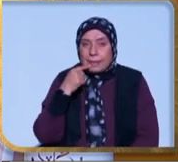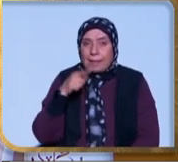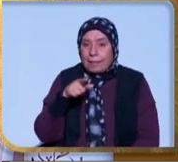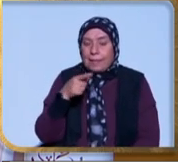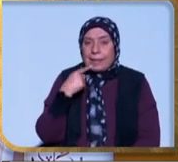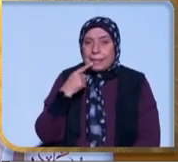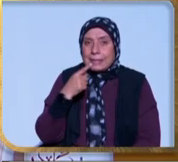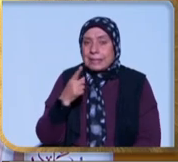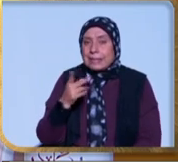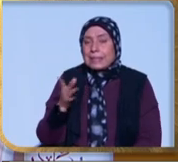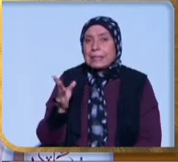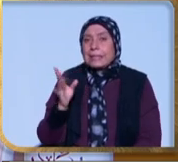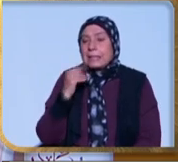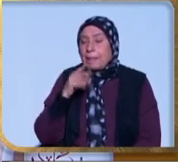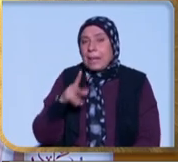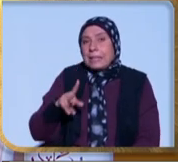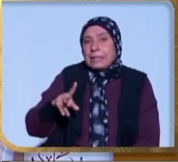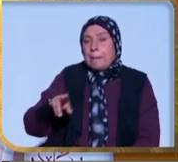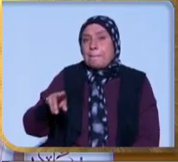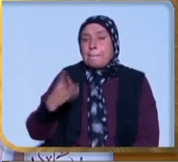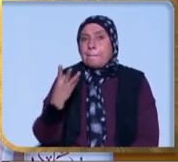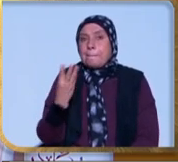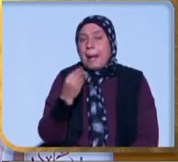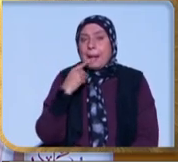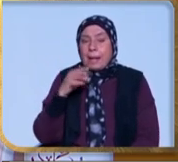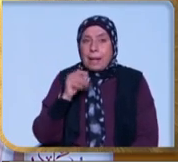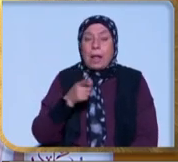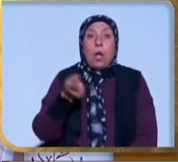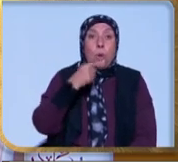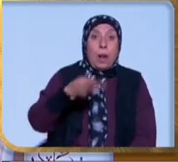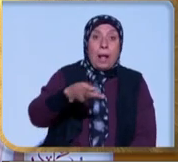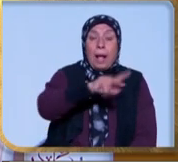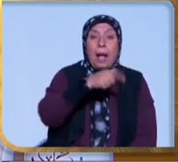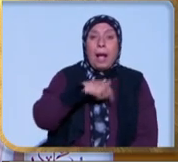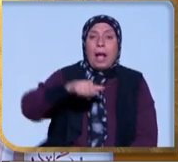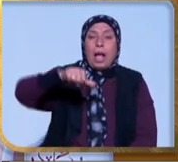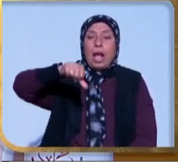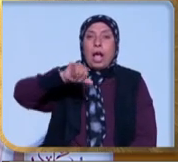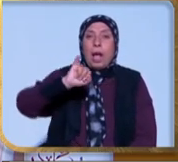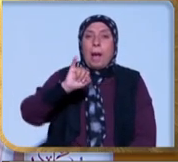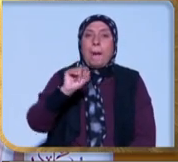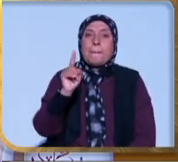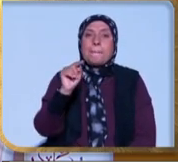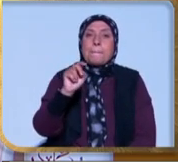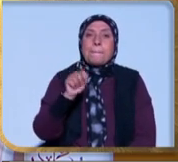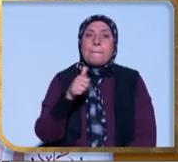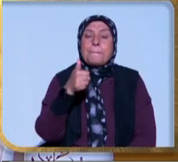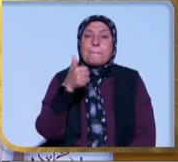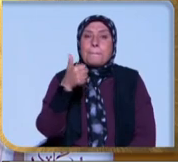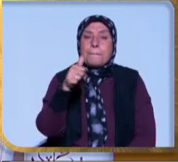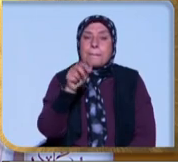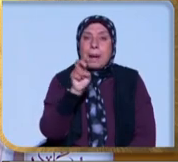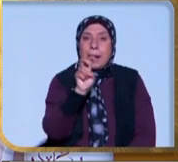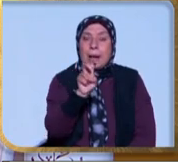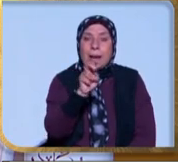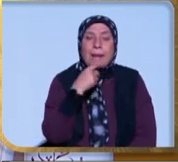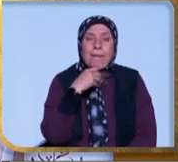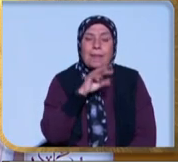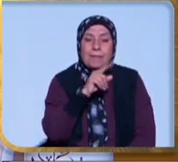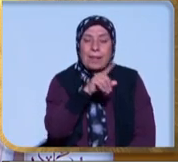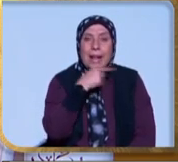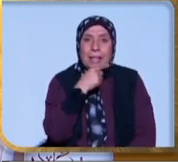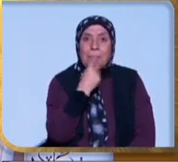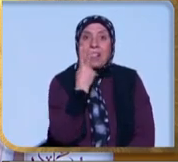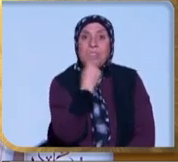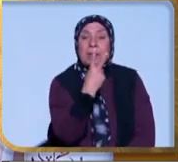والامرأة بالتاء المربوطة اللي عليها نقطتين فوق التاء المربوطة ليس لها زوج. فلو